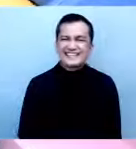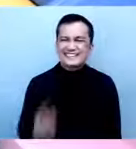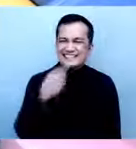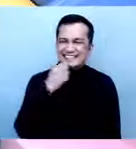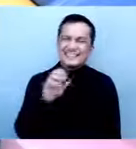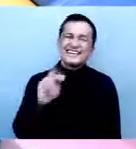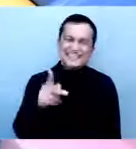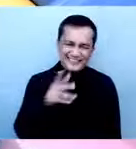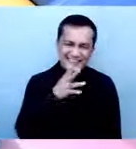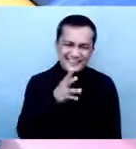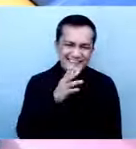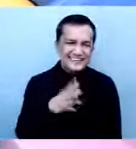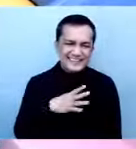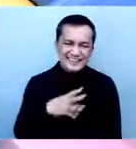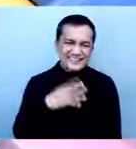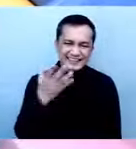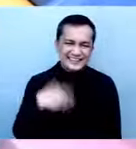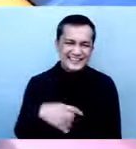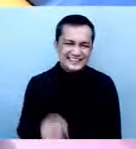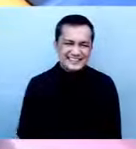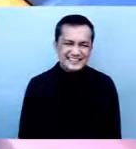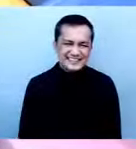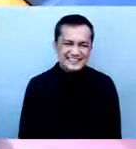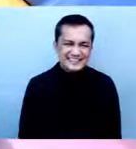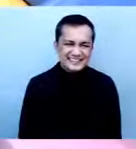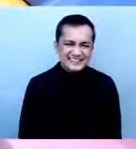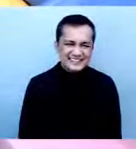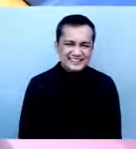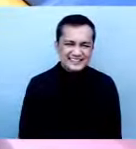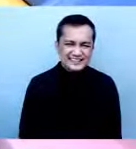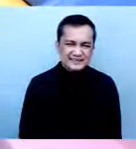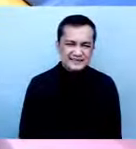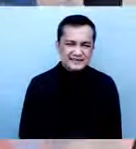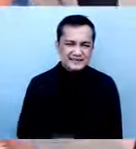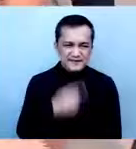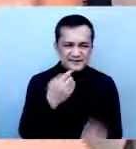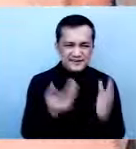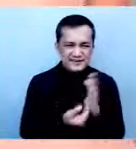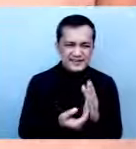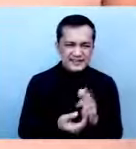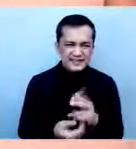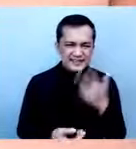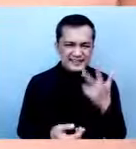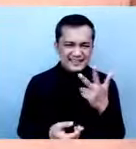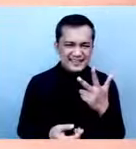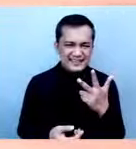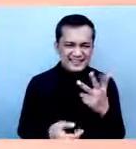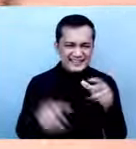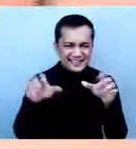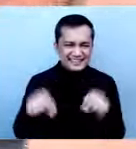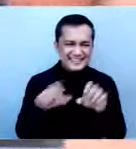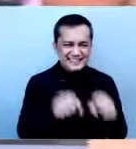yan, Mami. Okay lang po. So, Jess. Napatunayan po natin. Sa limang nag-fall sa'yo, tatlo lang pala na-catch mo, no? Oo!